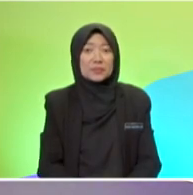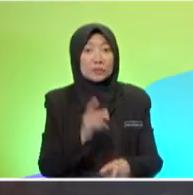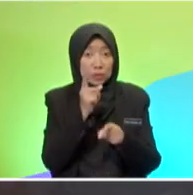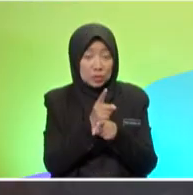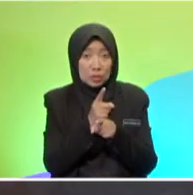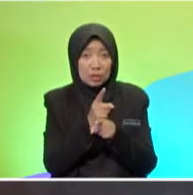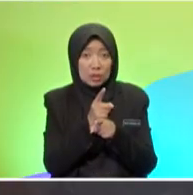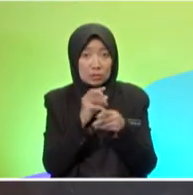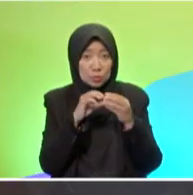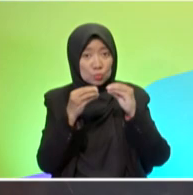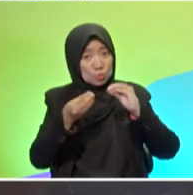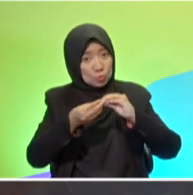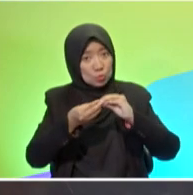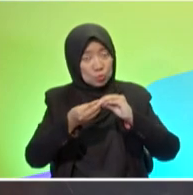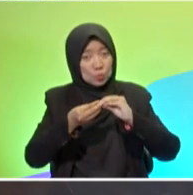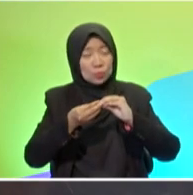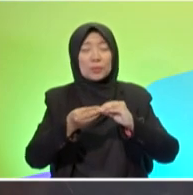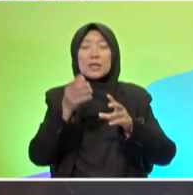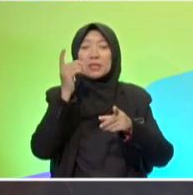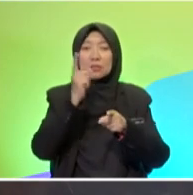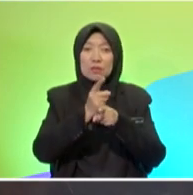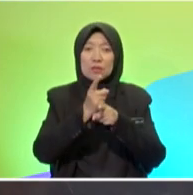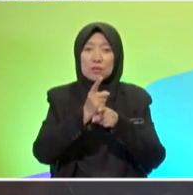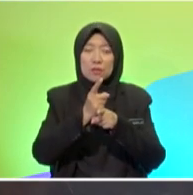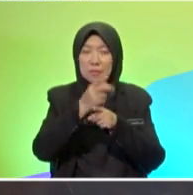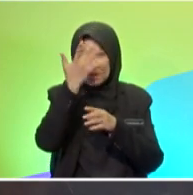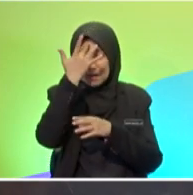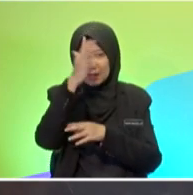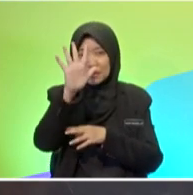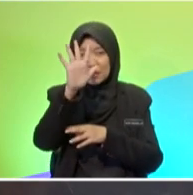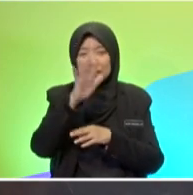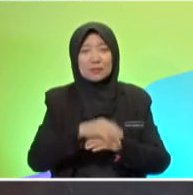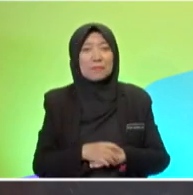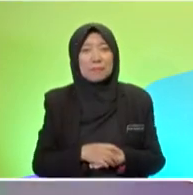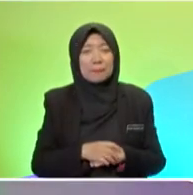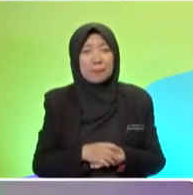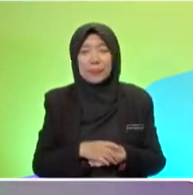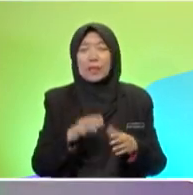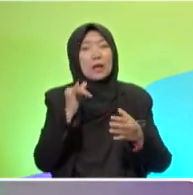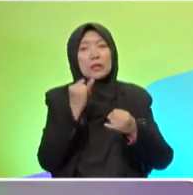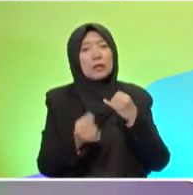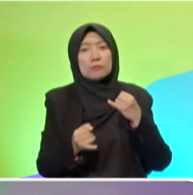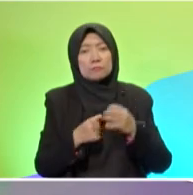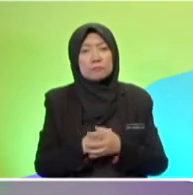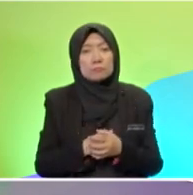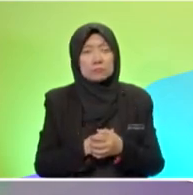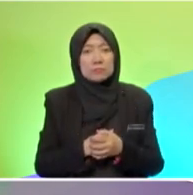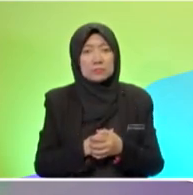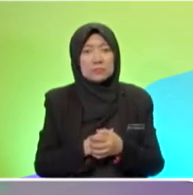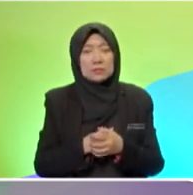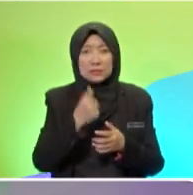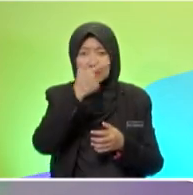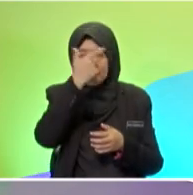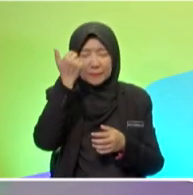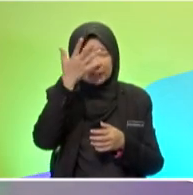cikgu? Betul. Okey. Tahniah. Betul. Okey. Akhir sekali. Akhir sekali lah. Sebab Kak Mira sangat pandai.